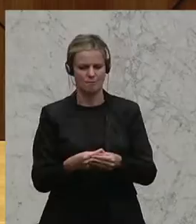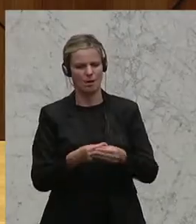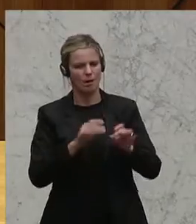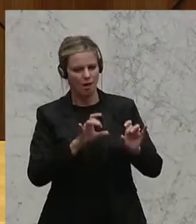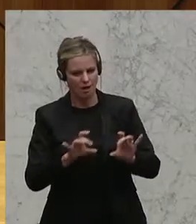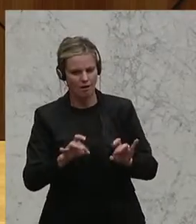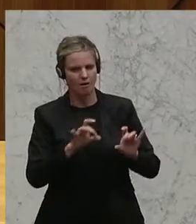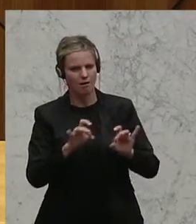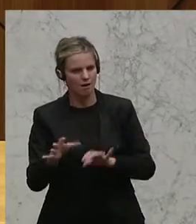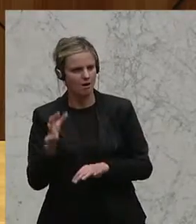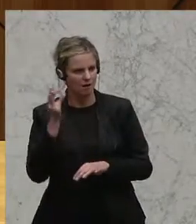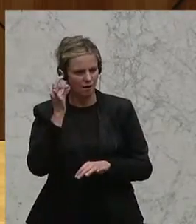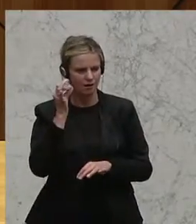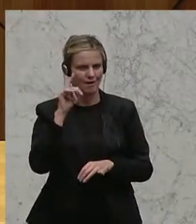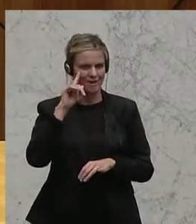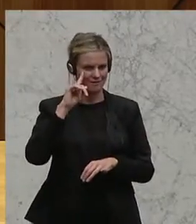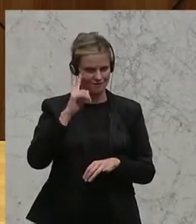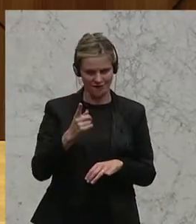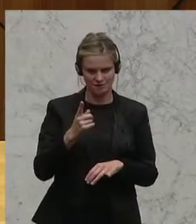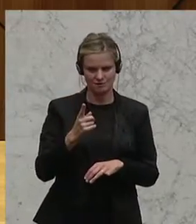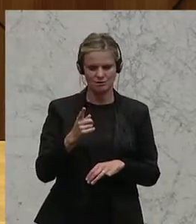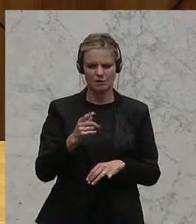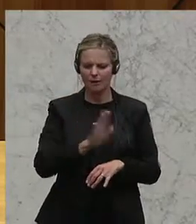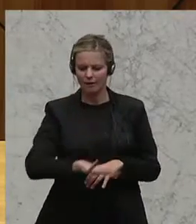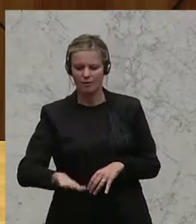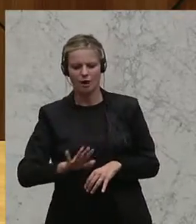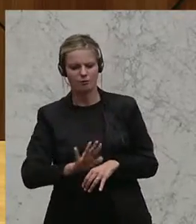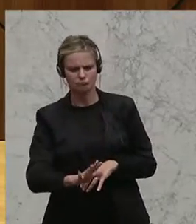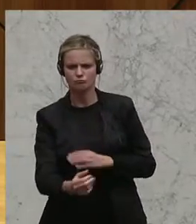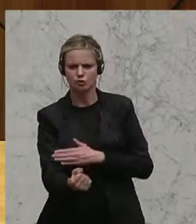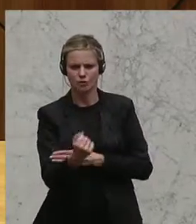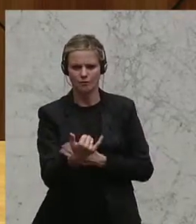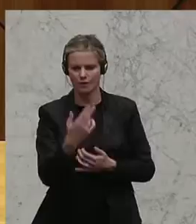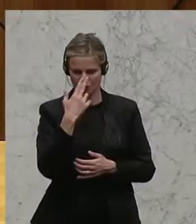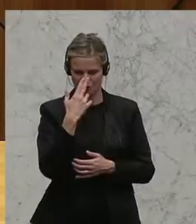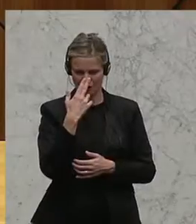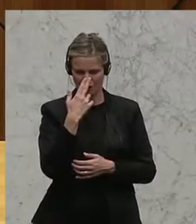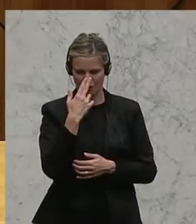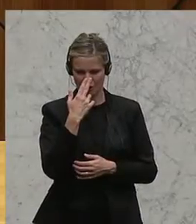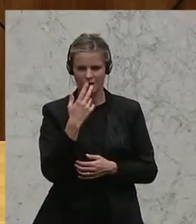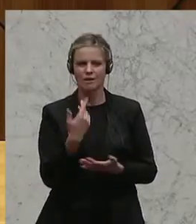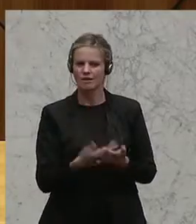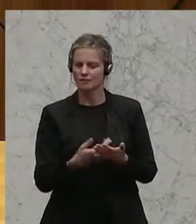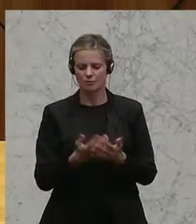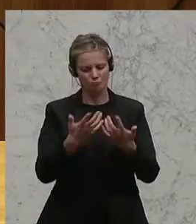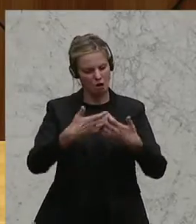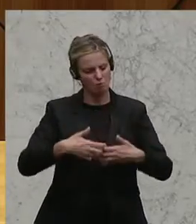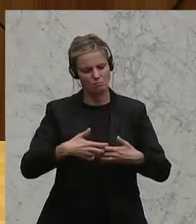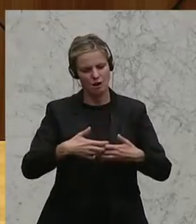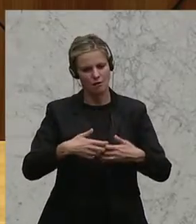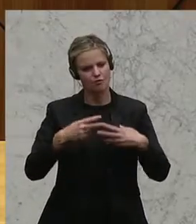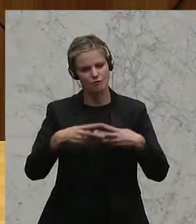und Lehrer sehr rasch über die Stärken der Kinder Bescheid wissen und daher dort auch in ihrer weiterführenden